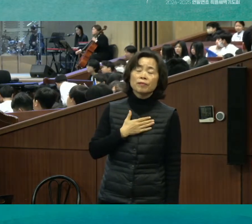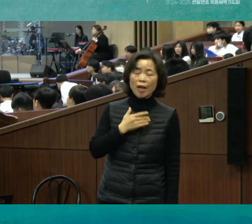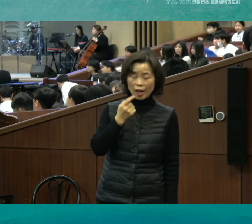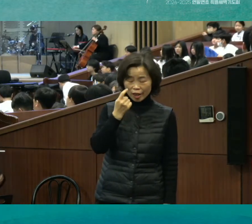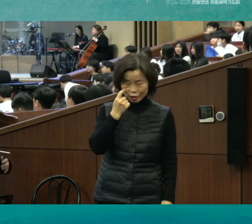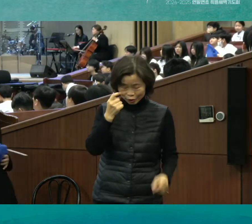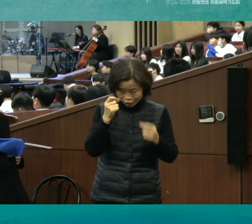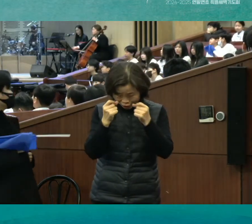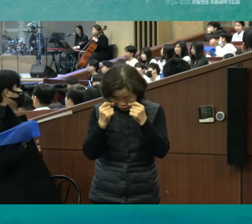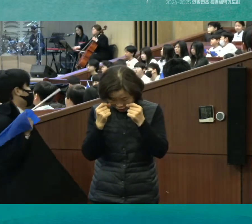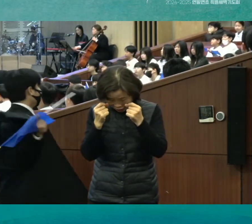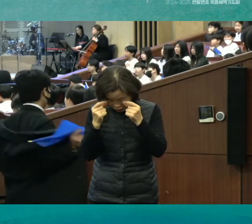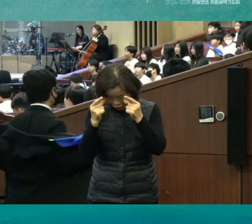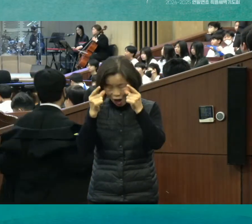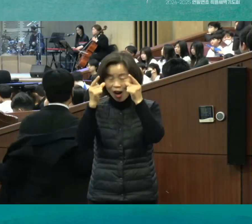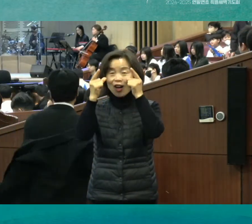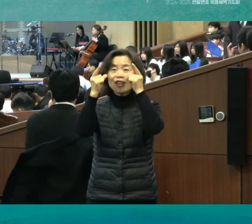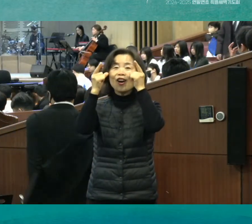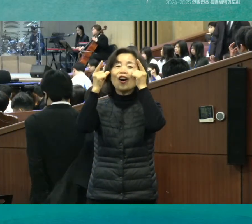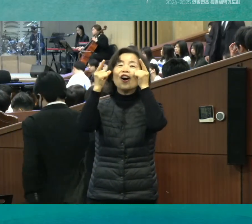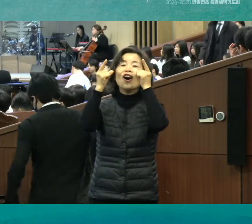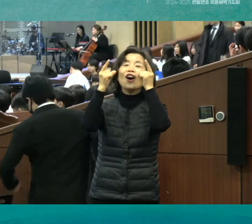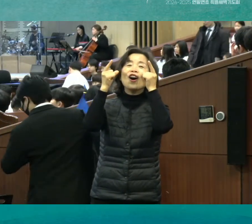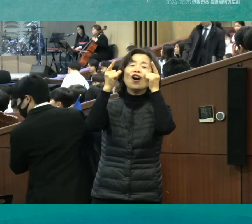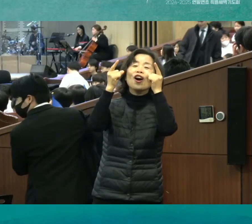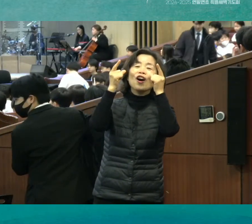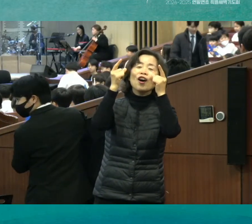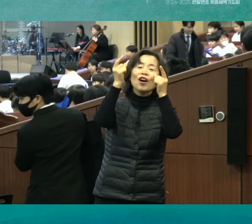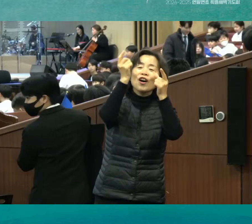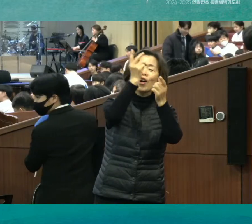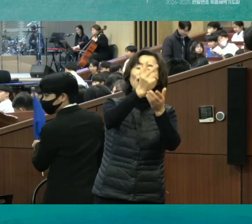나의 눈 열어